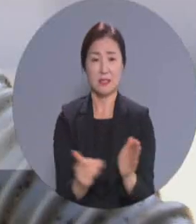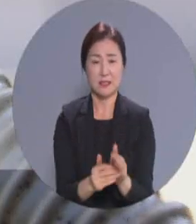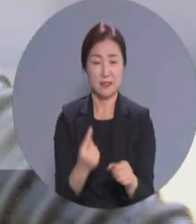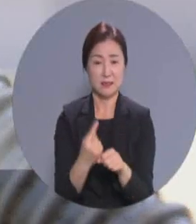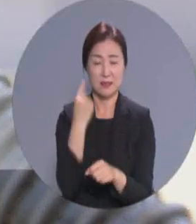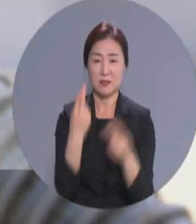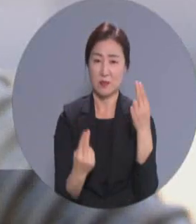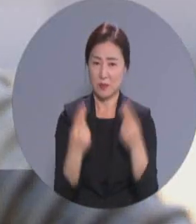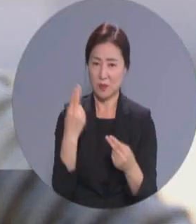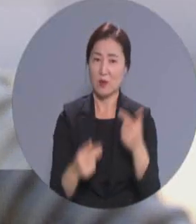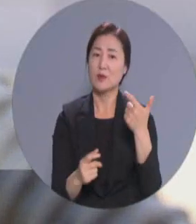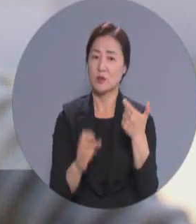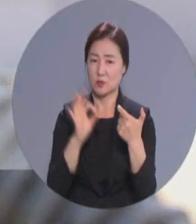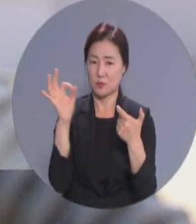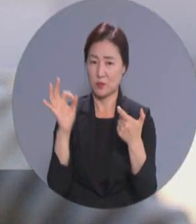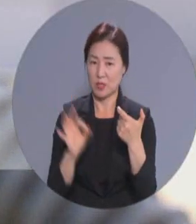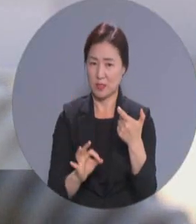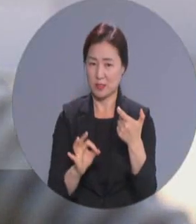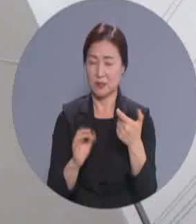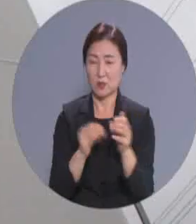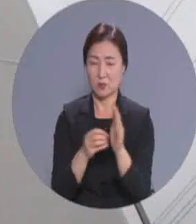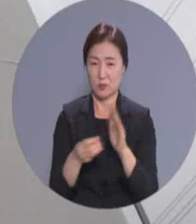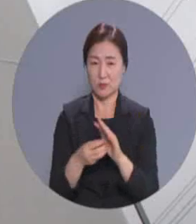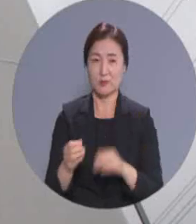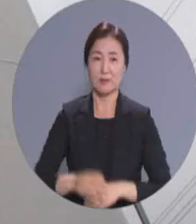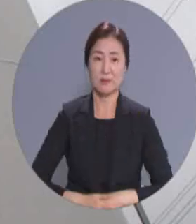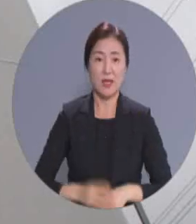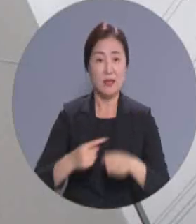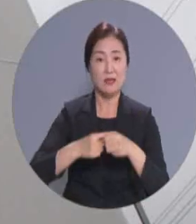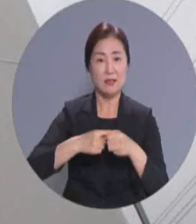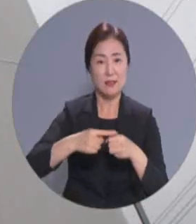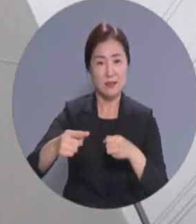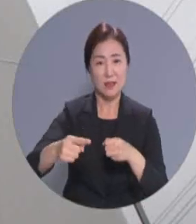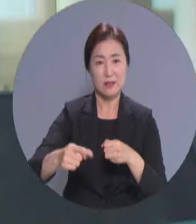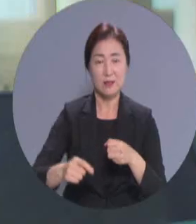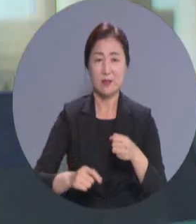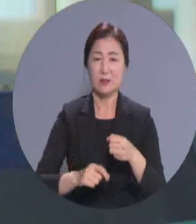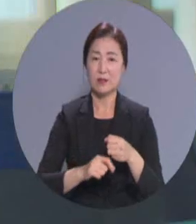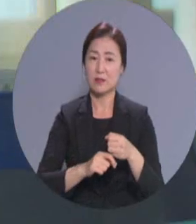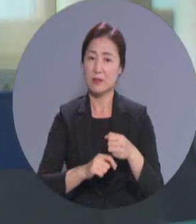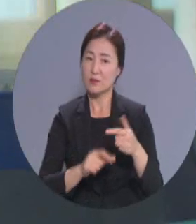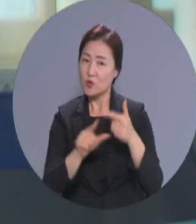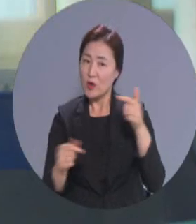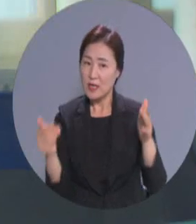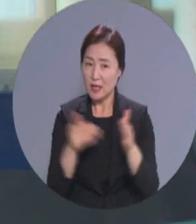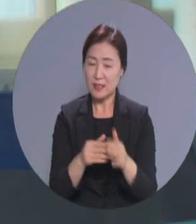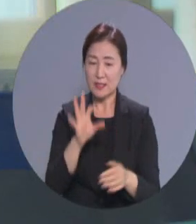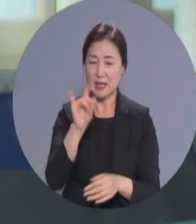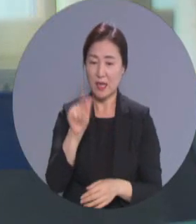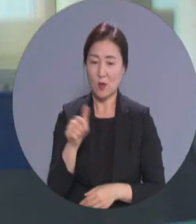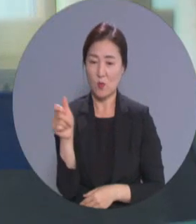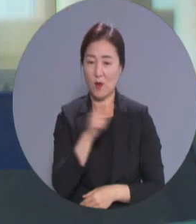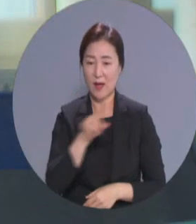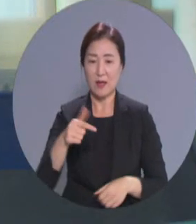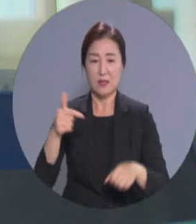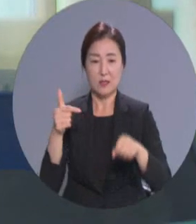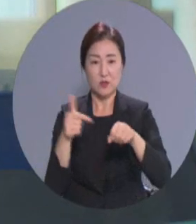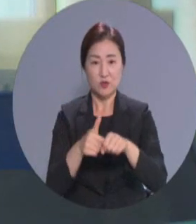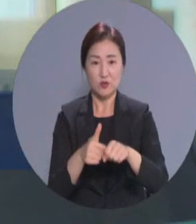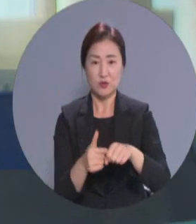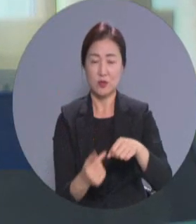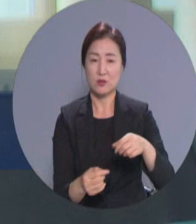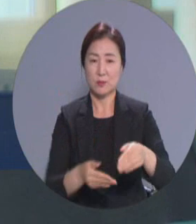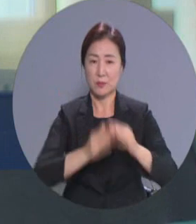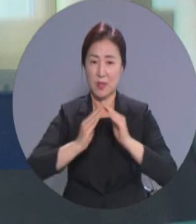지난해의 16% 수준에 불과합니다. 내년 상반기에는 액화수소 충전소가 또 개설을 합니다.